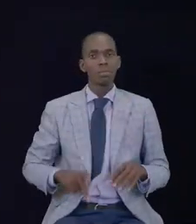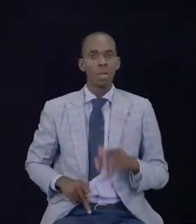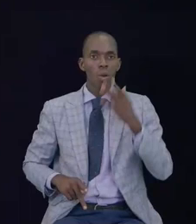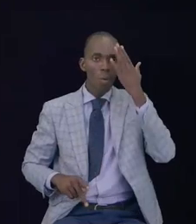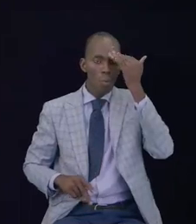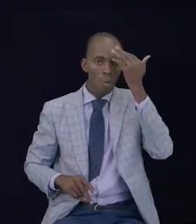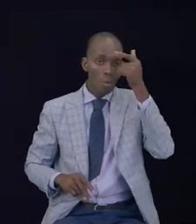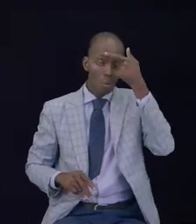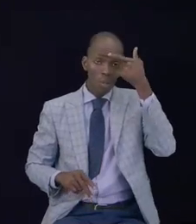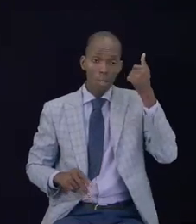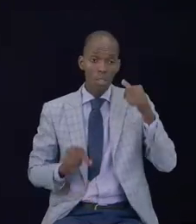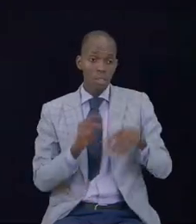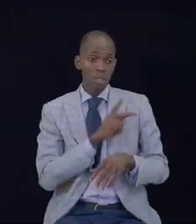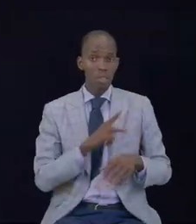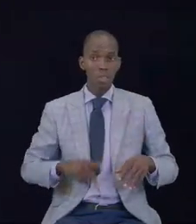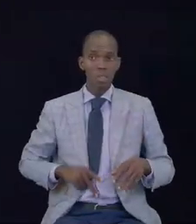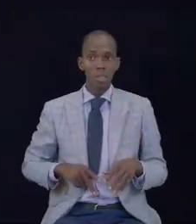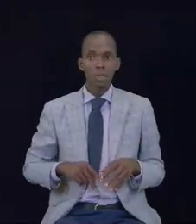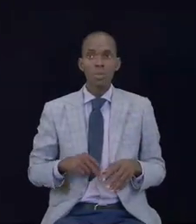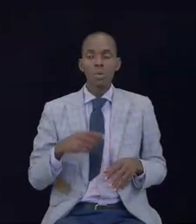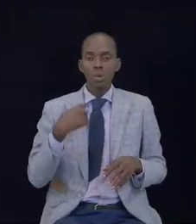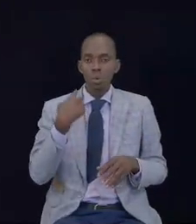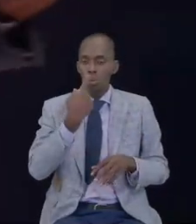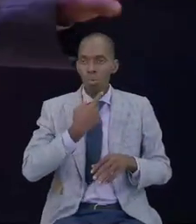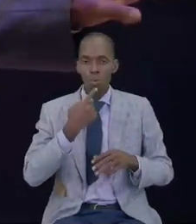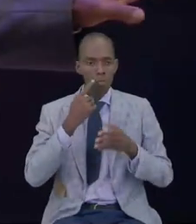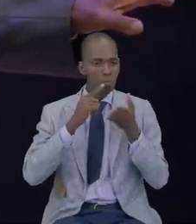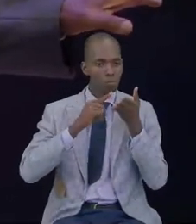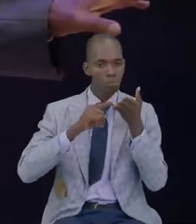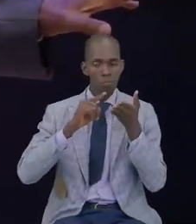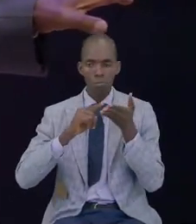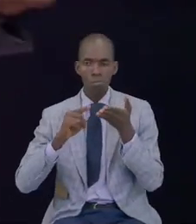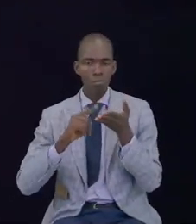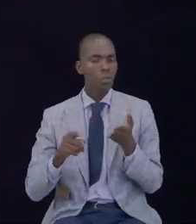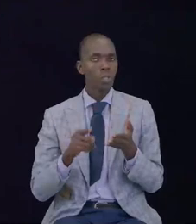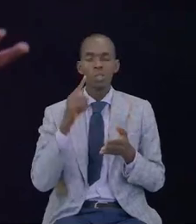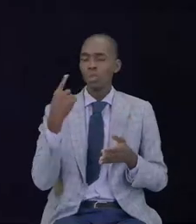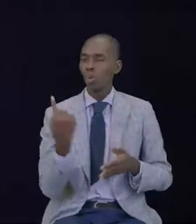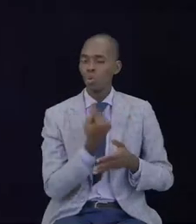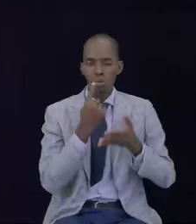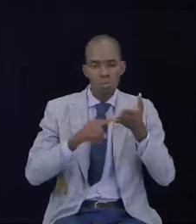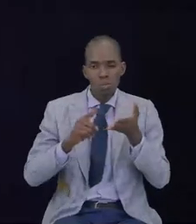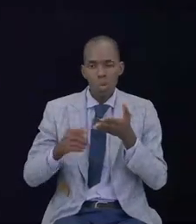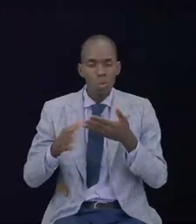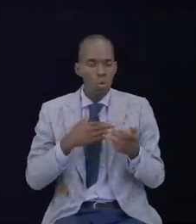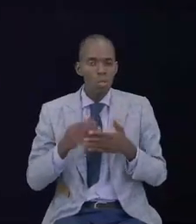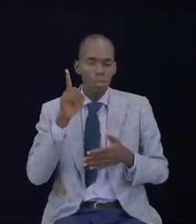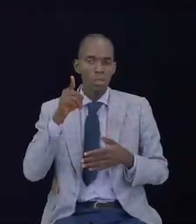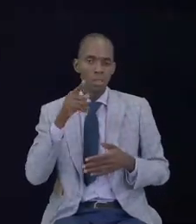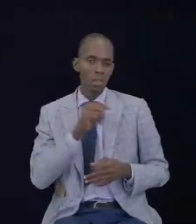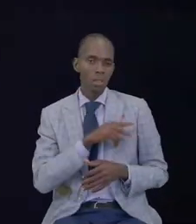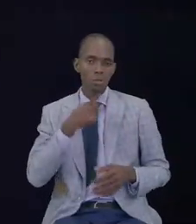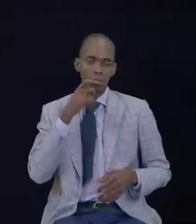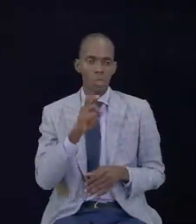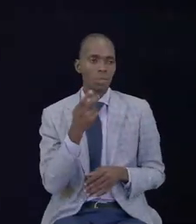Parce que c'est un roi qui supervise tout ce qu'il délègue à qui que ce soit. Et il va te regarder et voir les autres